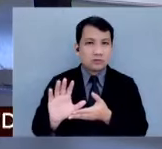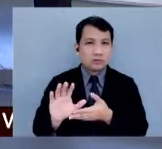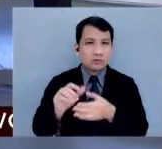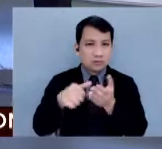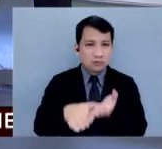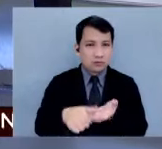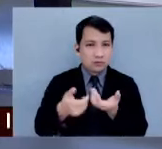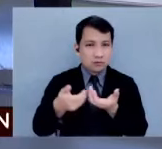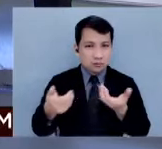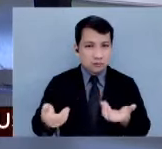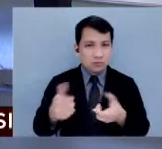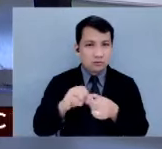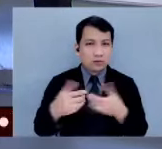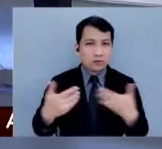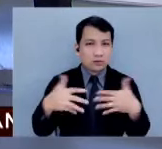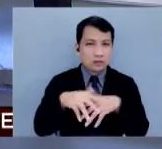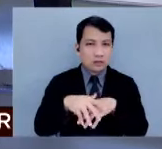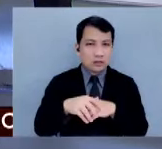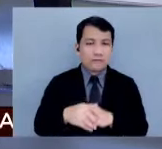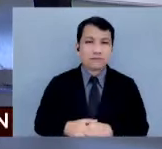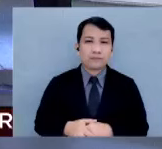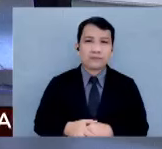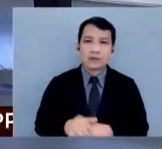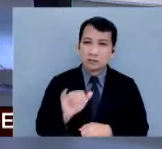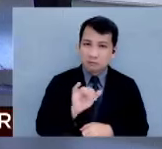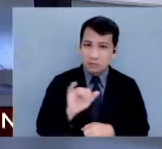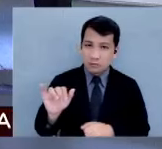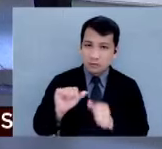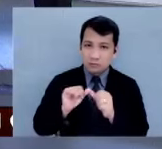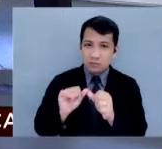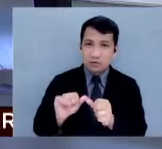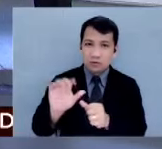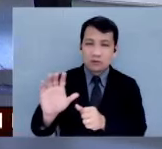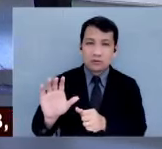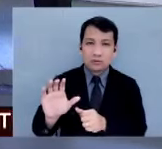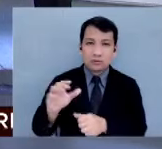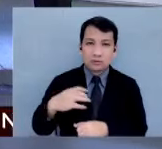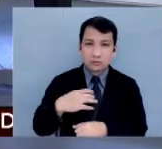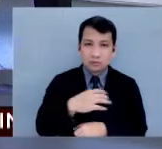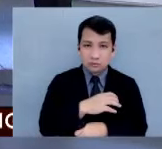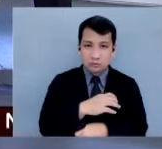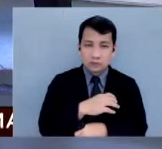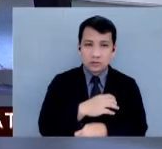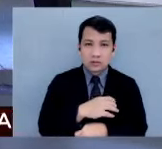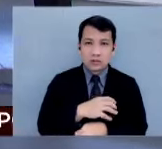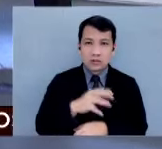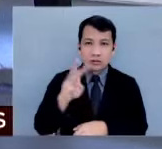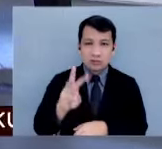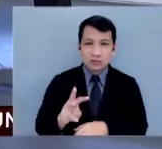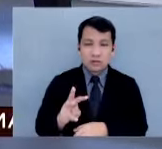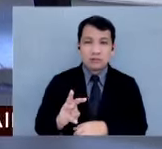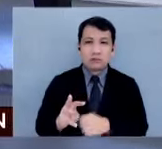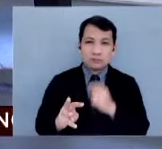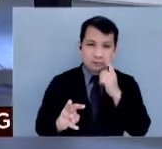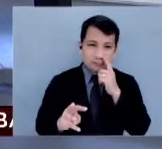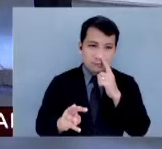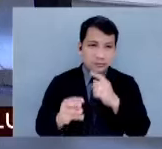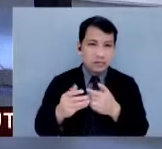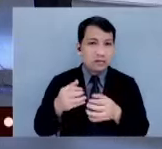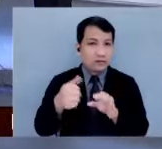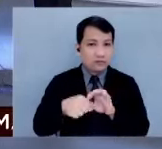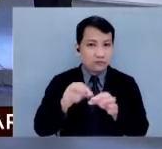or voting jointly. Sabagay, kung itutuloy nga ng Kongreso ang CONAS ito sa Miyerkules, talagang magiging voting separately na sila